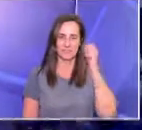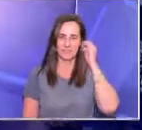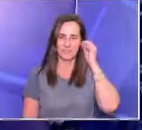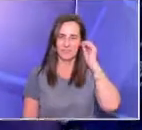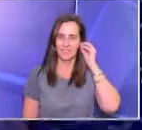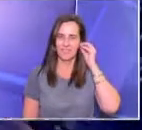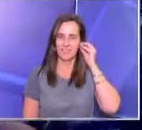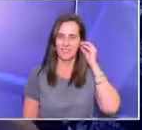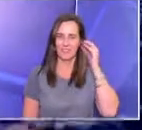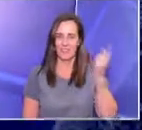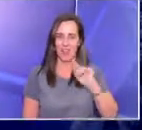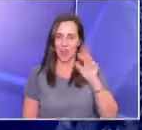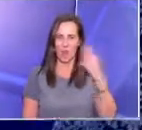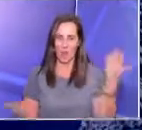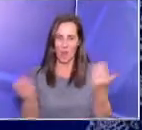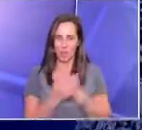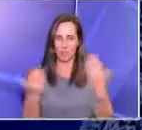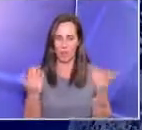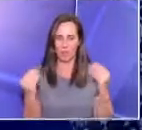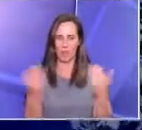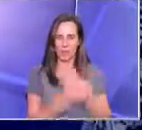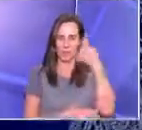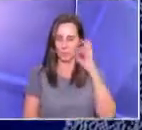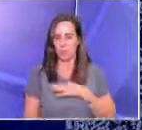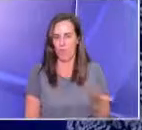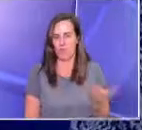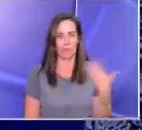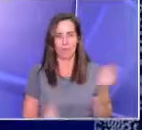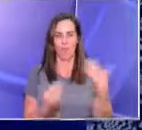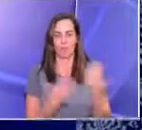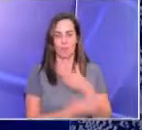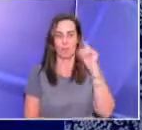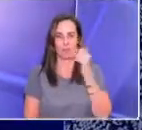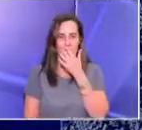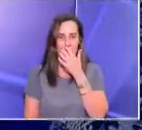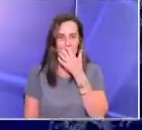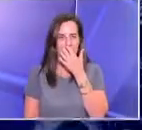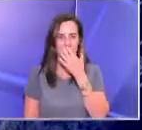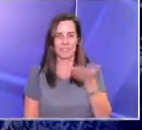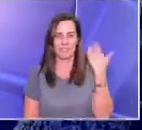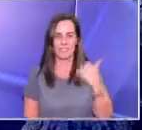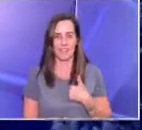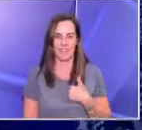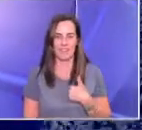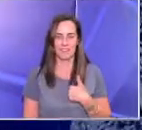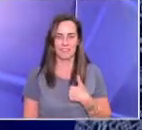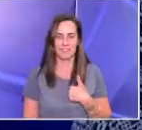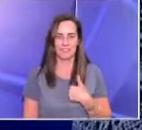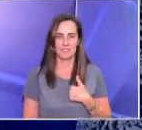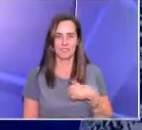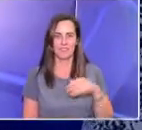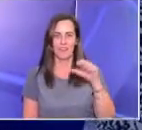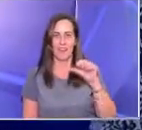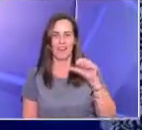זה לא היה... לא הייתה פה בשורה בתל אביב. בשבילי בכל אופן. זה היה... אסף הרי לא בשורה.